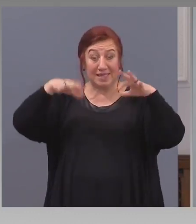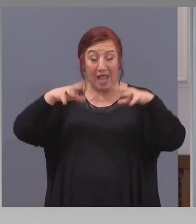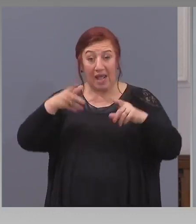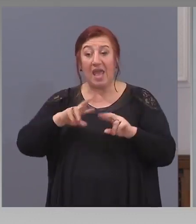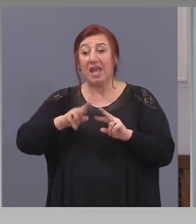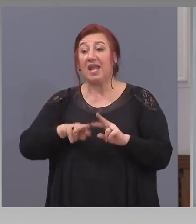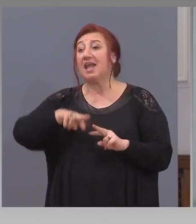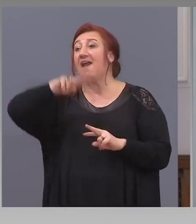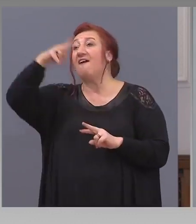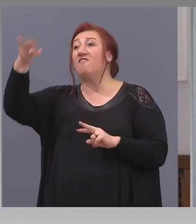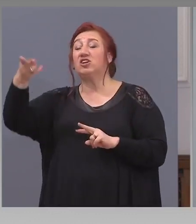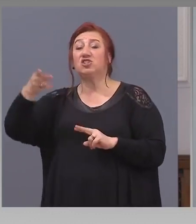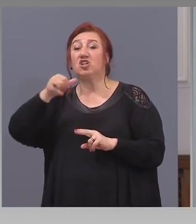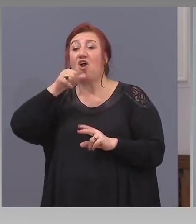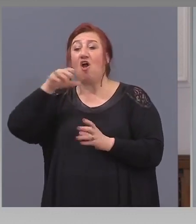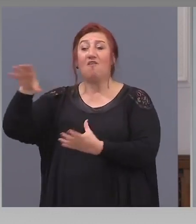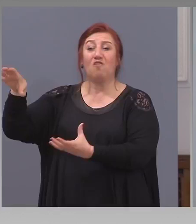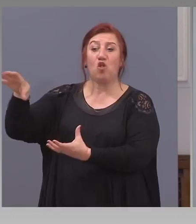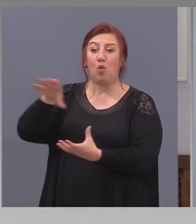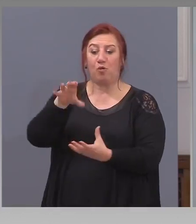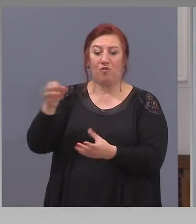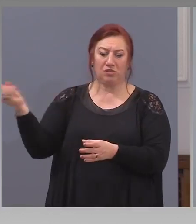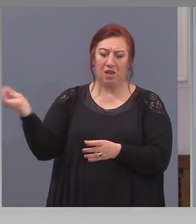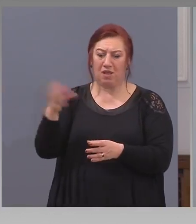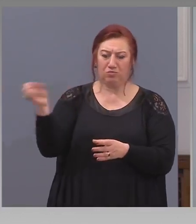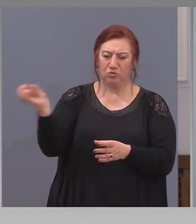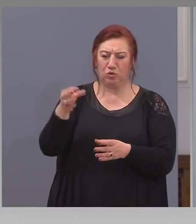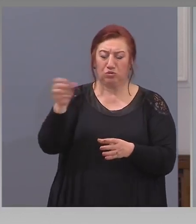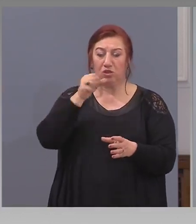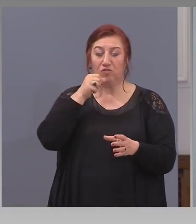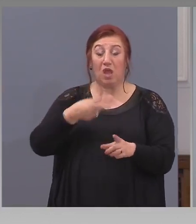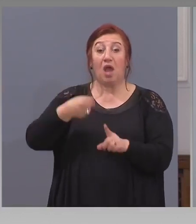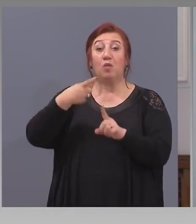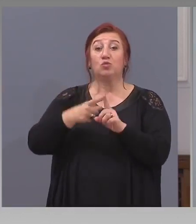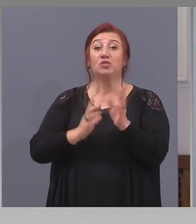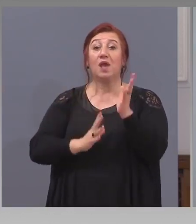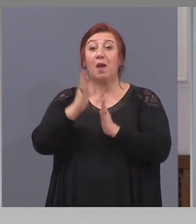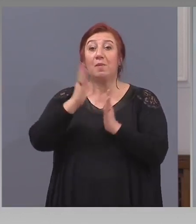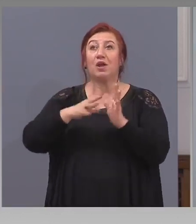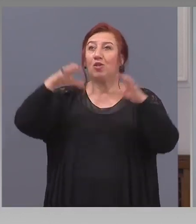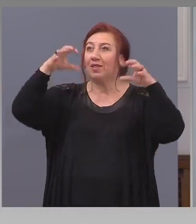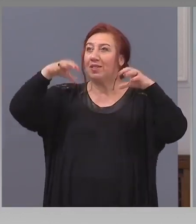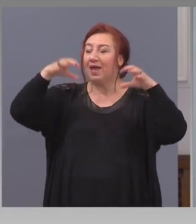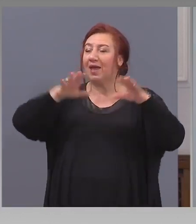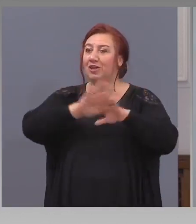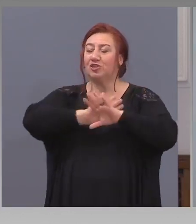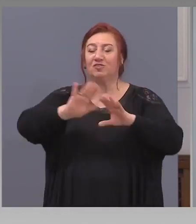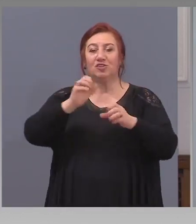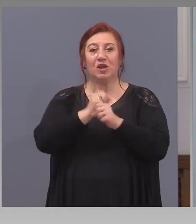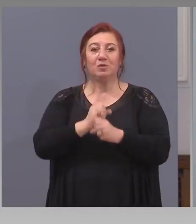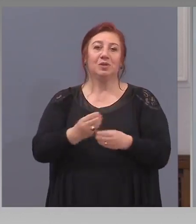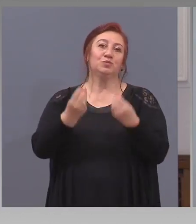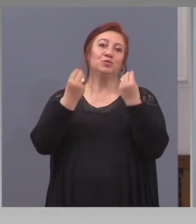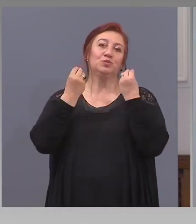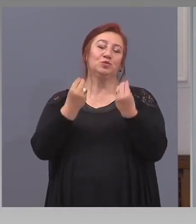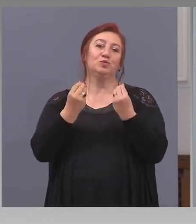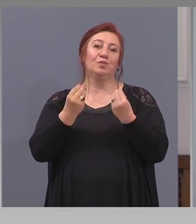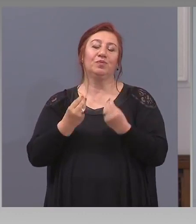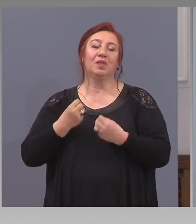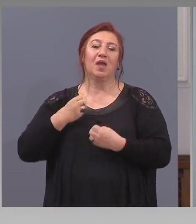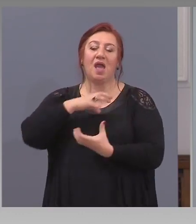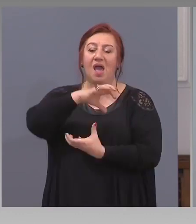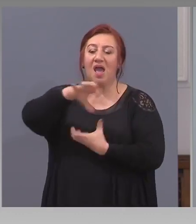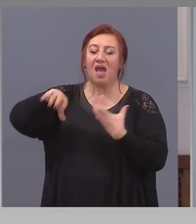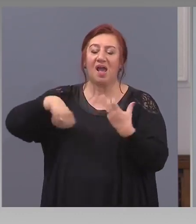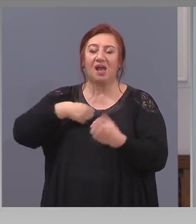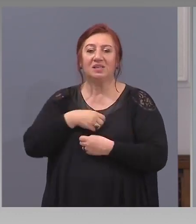пуснеме, да докара вода, плюс природата да свърши работа и кризата ще замине.